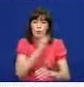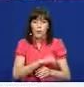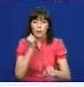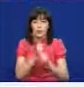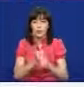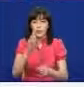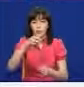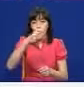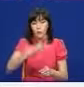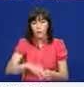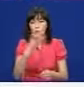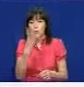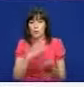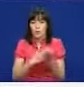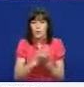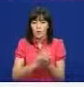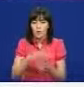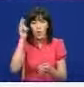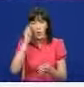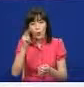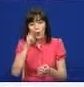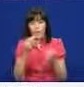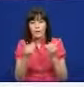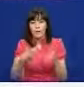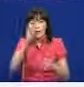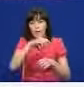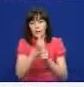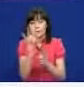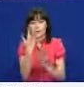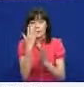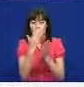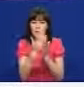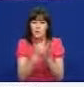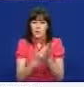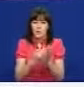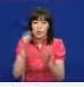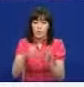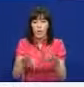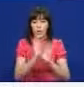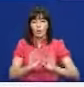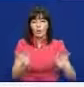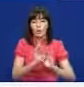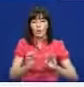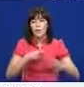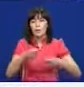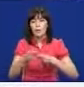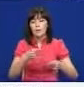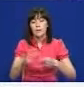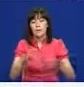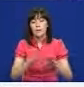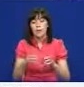жатқан 134 қызметкер біліктілігін арттырған. Елбасының 5 институционалды реформасын түсіндіру үшін департаменттер